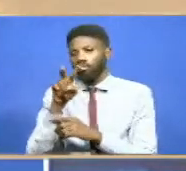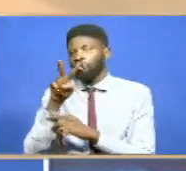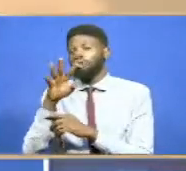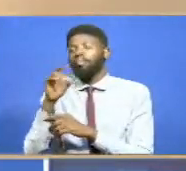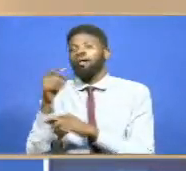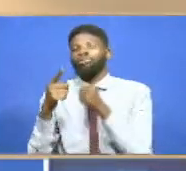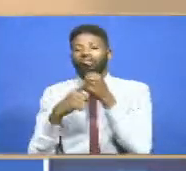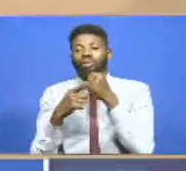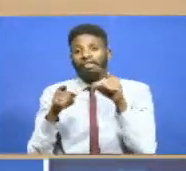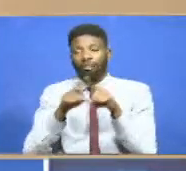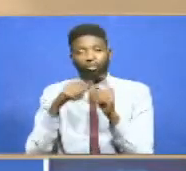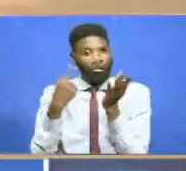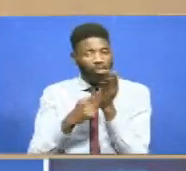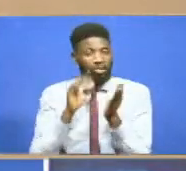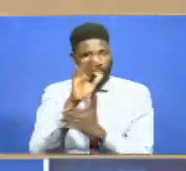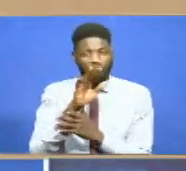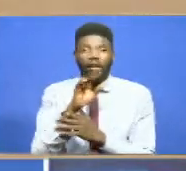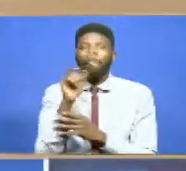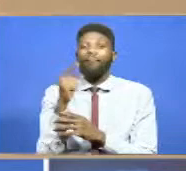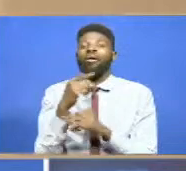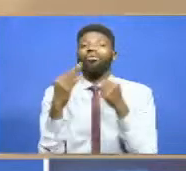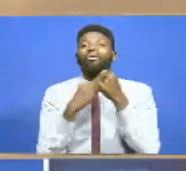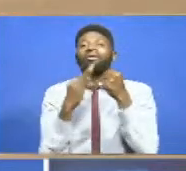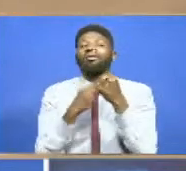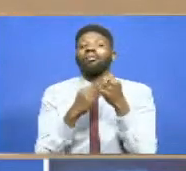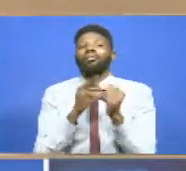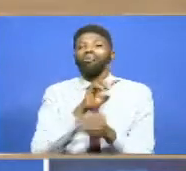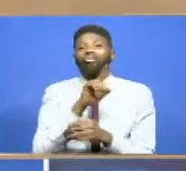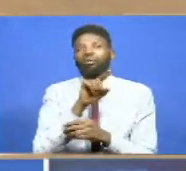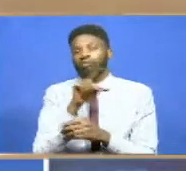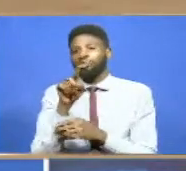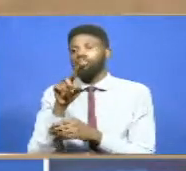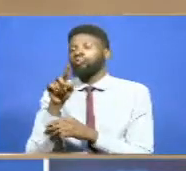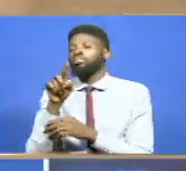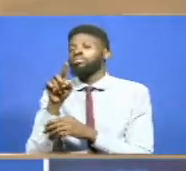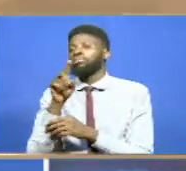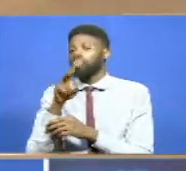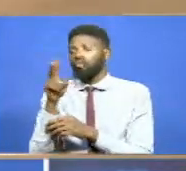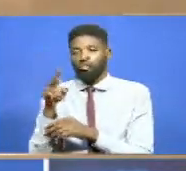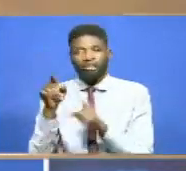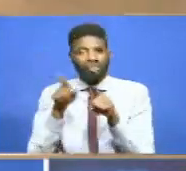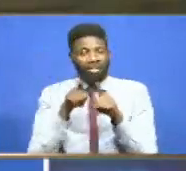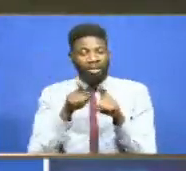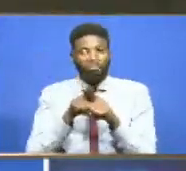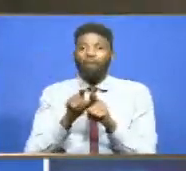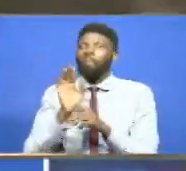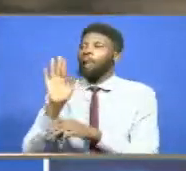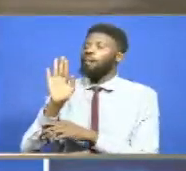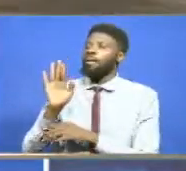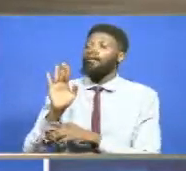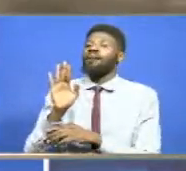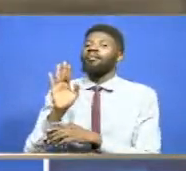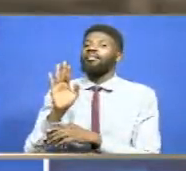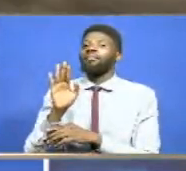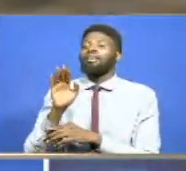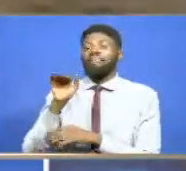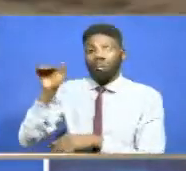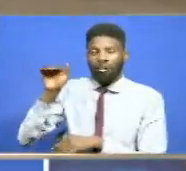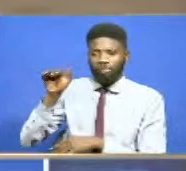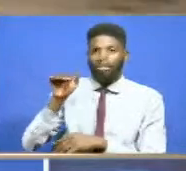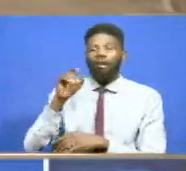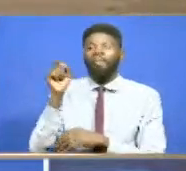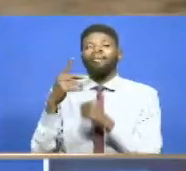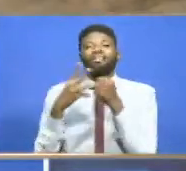takaoandaliwa 21 na 22 mwezi Agosti, mashindano ya kimataifa ya Zambia 25 na 26 mwezi Septemba, na yale ya